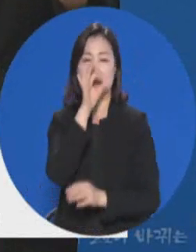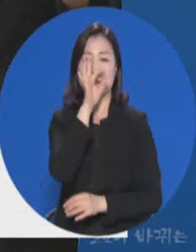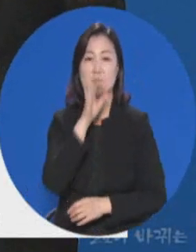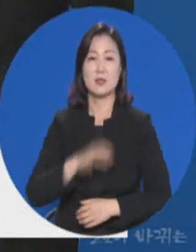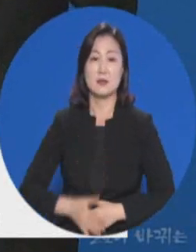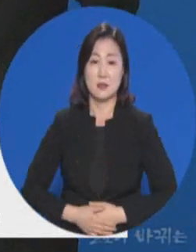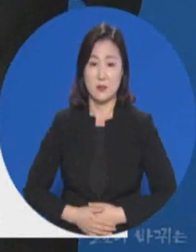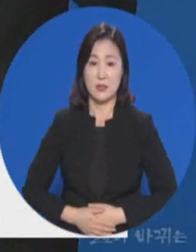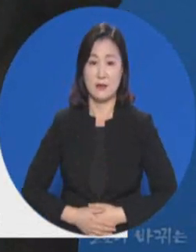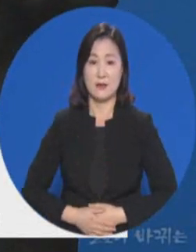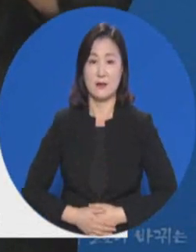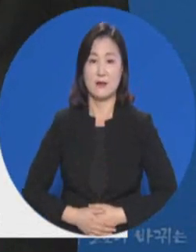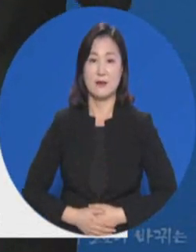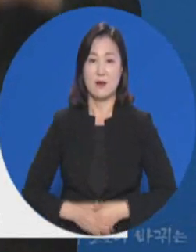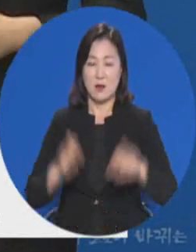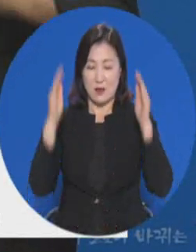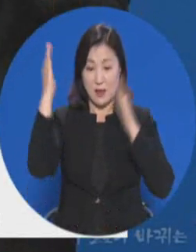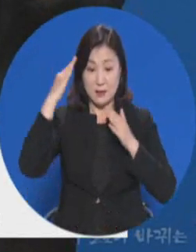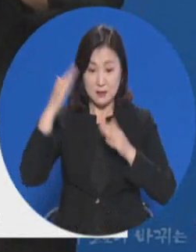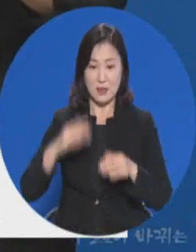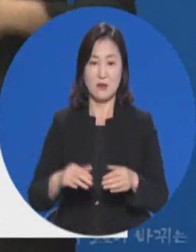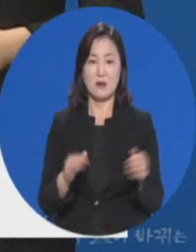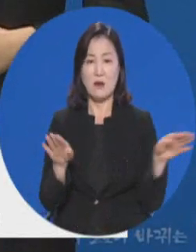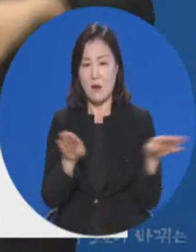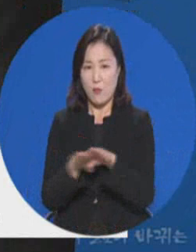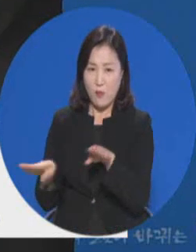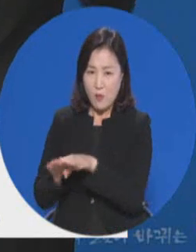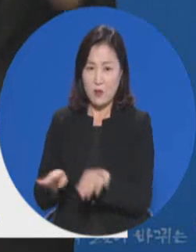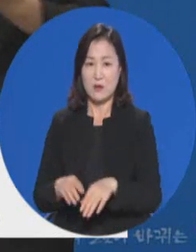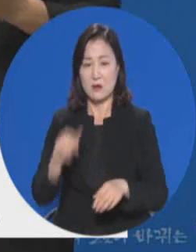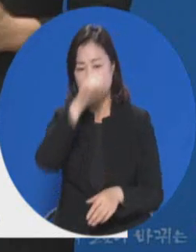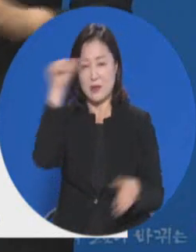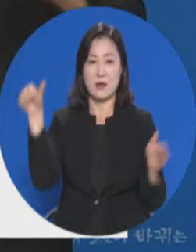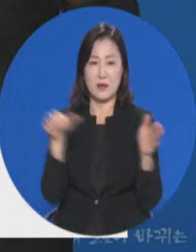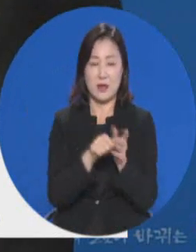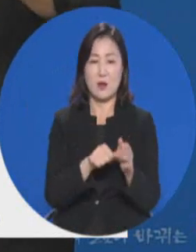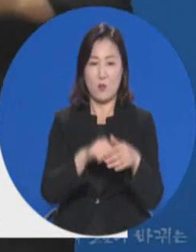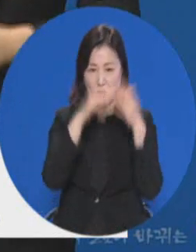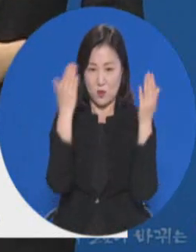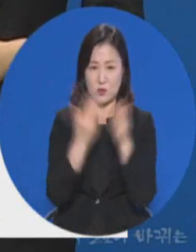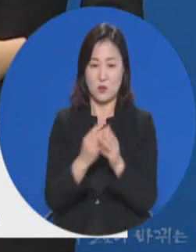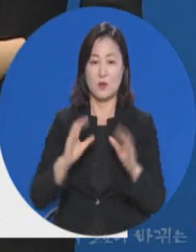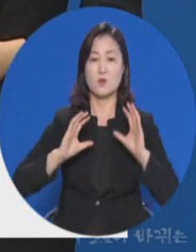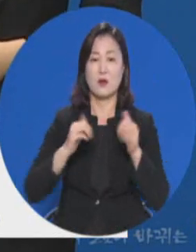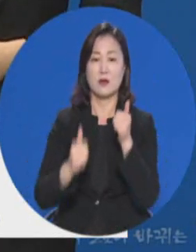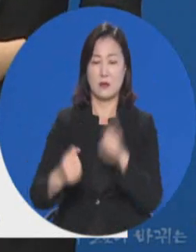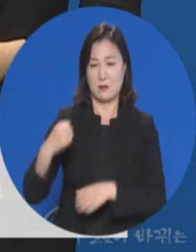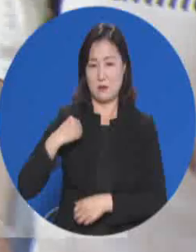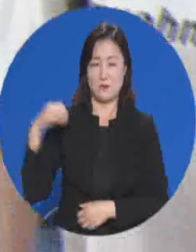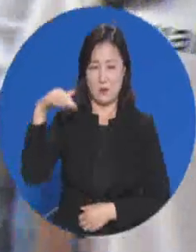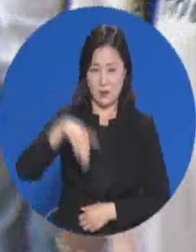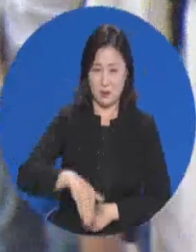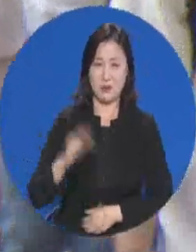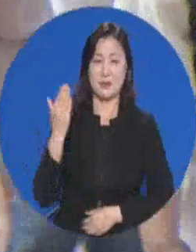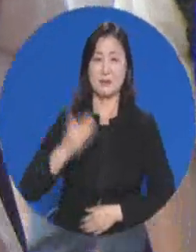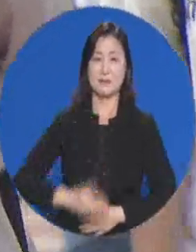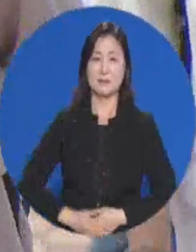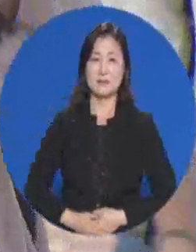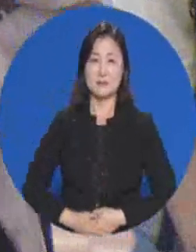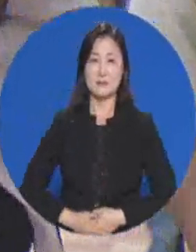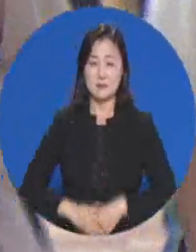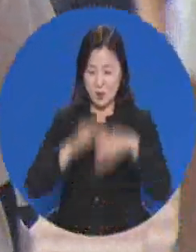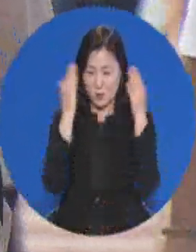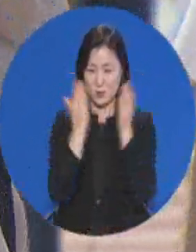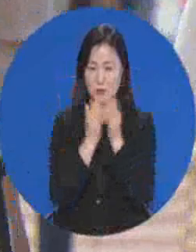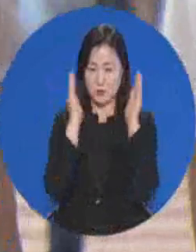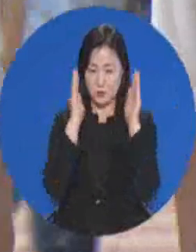학습 결손은 개인의 생애 전반은 물론이거니와 국가 경쟁력 하락으로 이어질 수도 있습니다. 전면